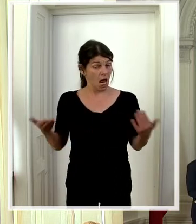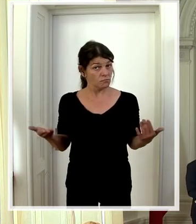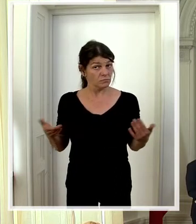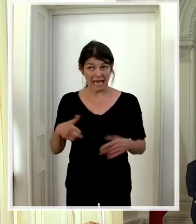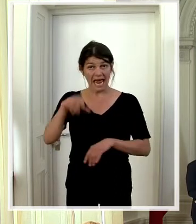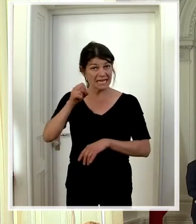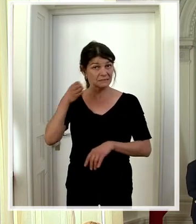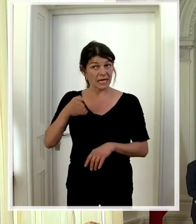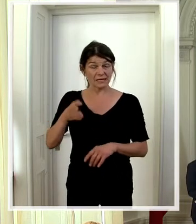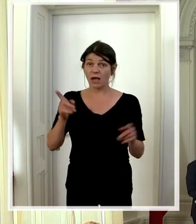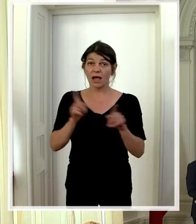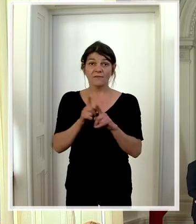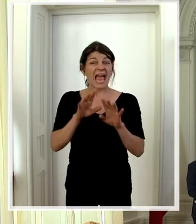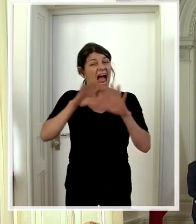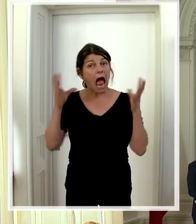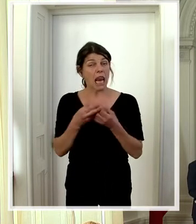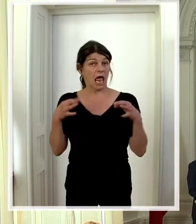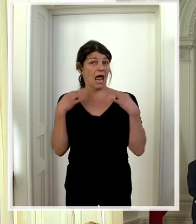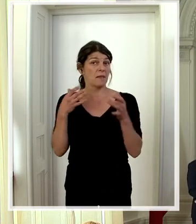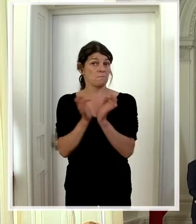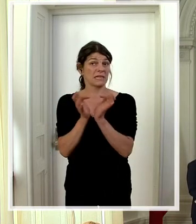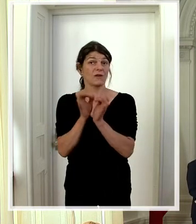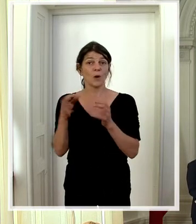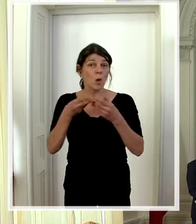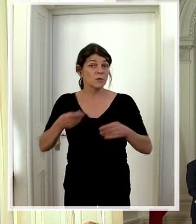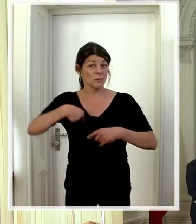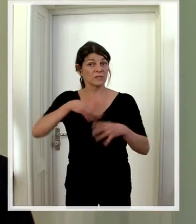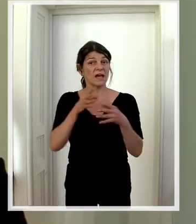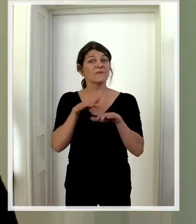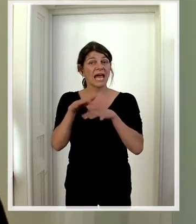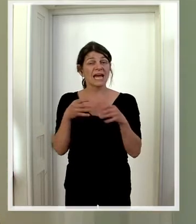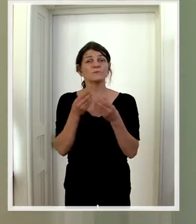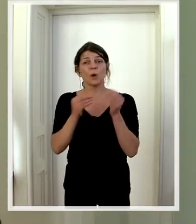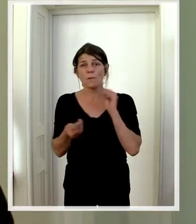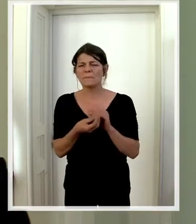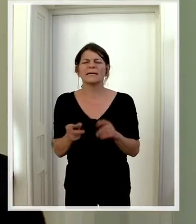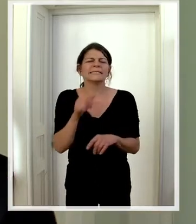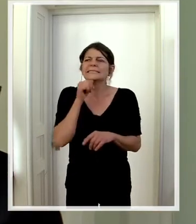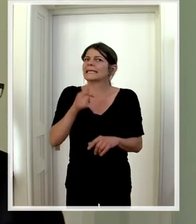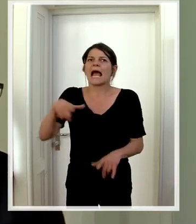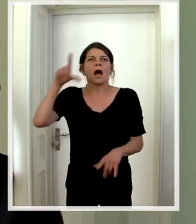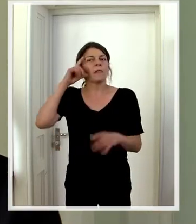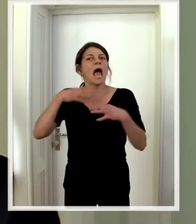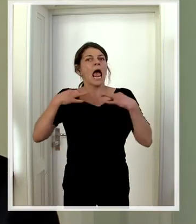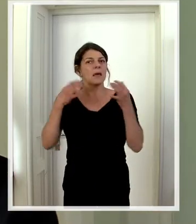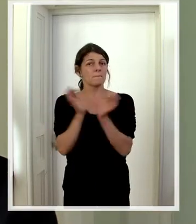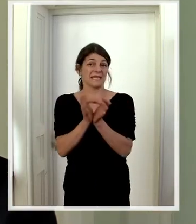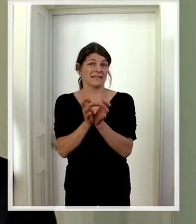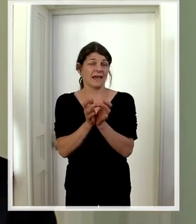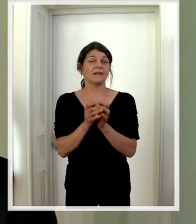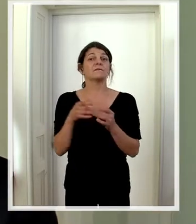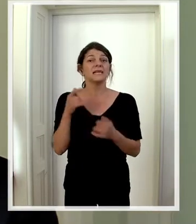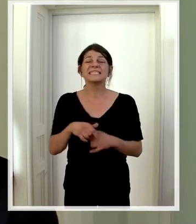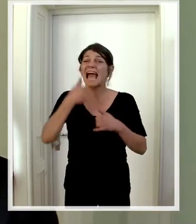das aller Heilmittel für die Lösung für unser Verkehrsproblem? Die S-Bahn ist nicht das aller Heilmittel. Die S-Bahn ist aus für